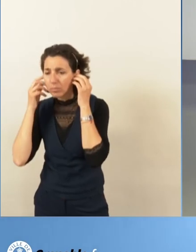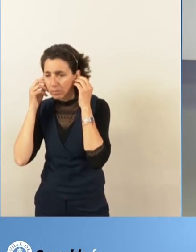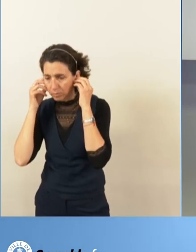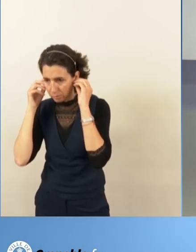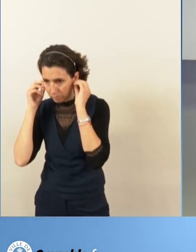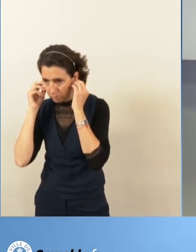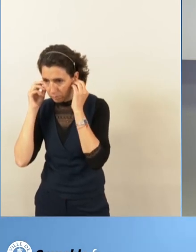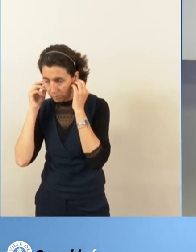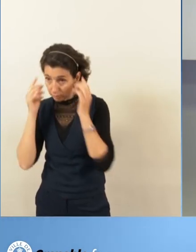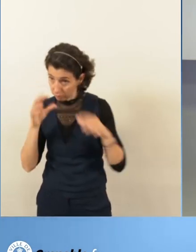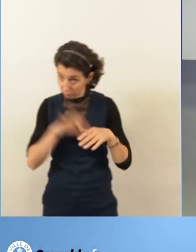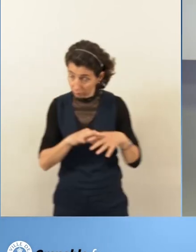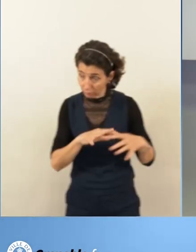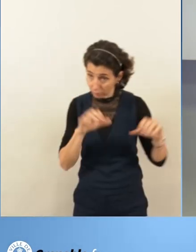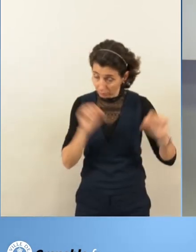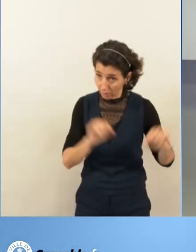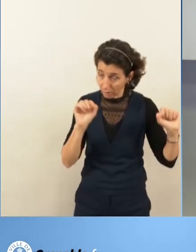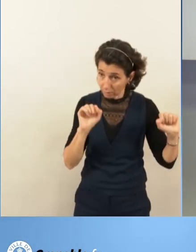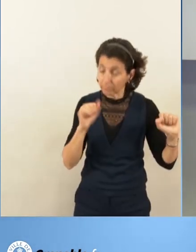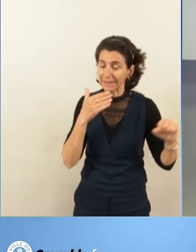vous avez voté pour l'amendement merci